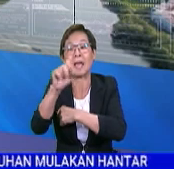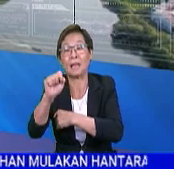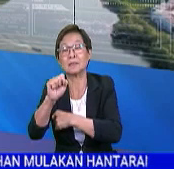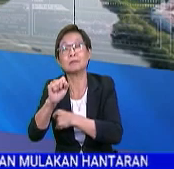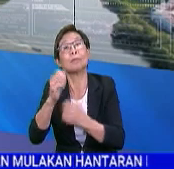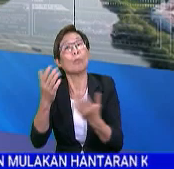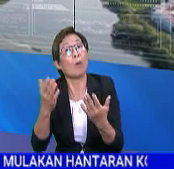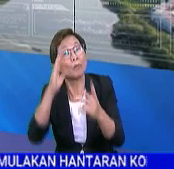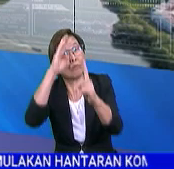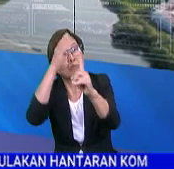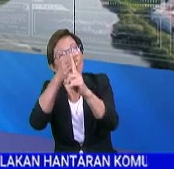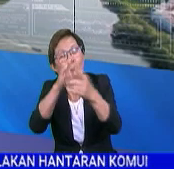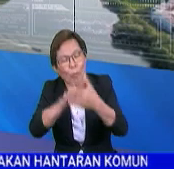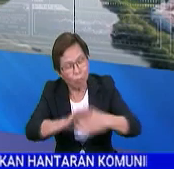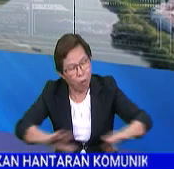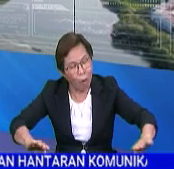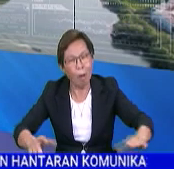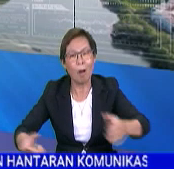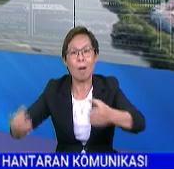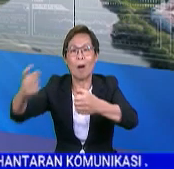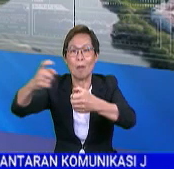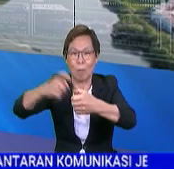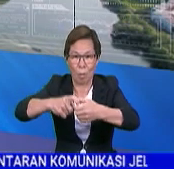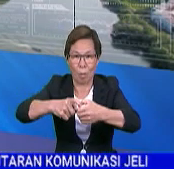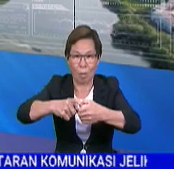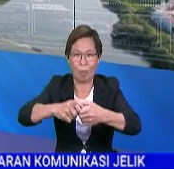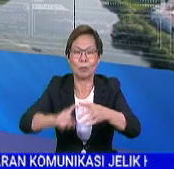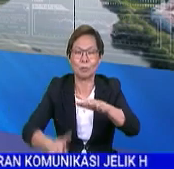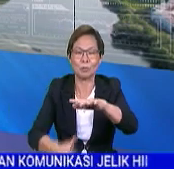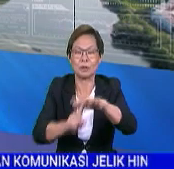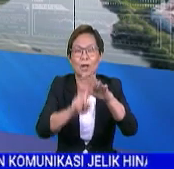dalam aspek penyelamatan melalui pewujudan